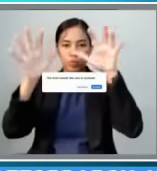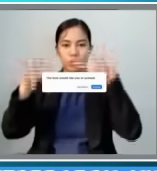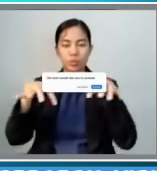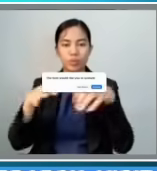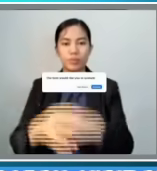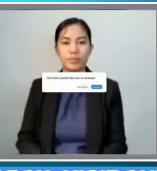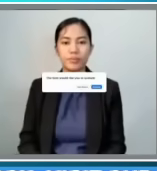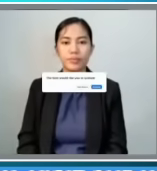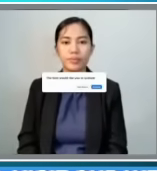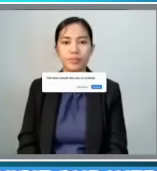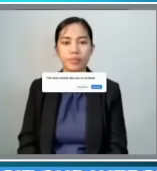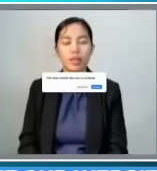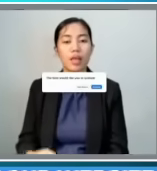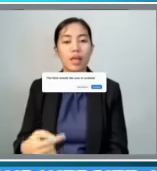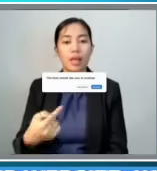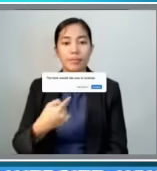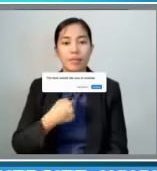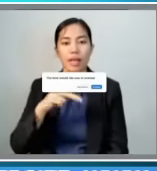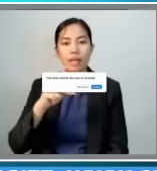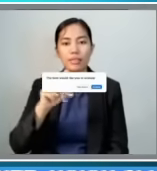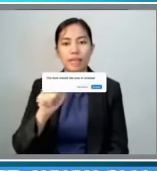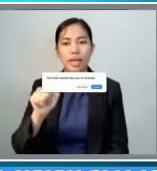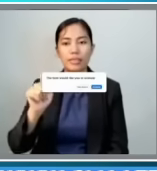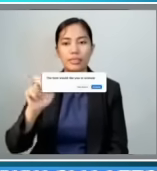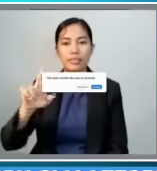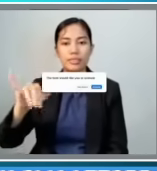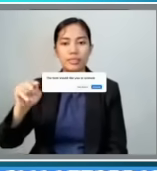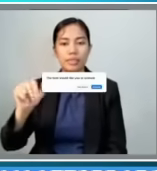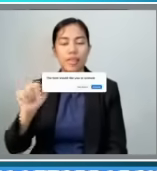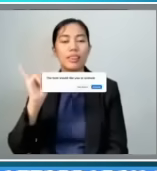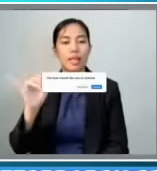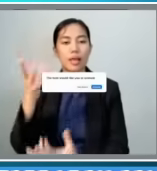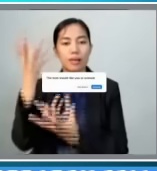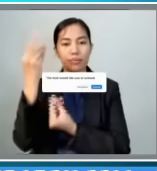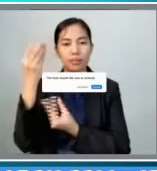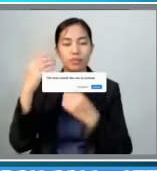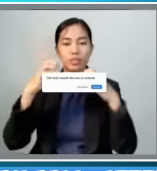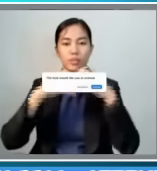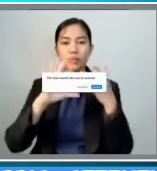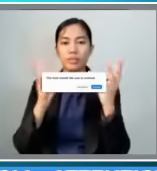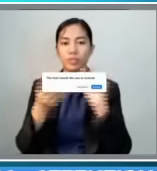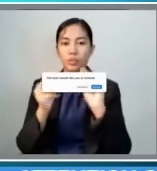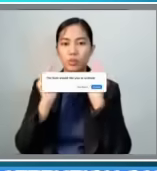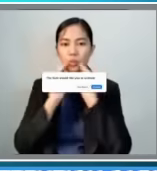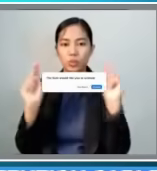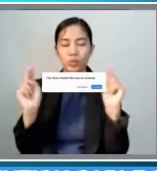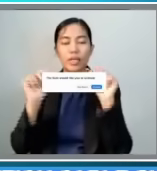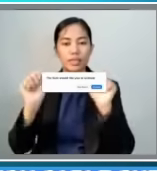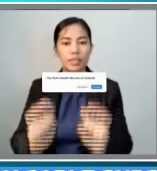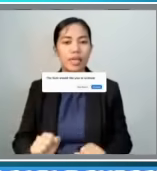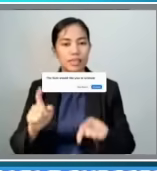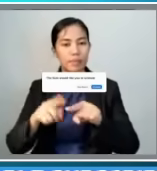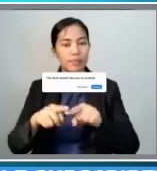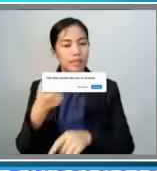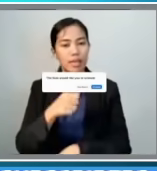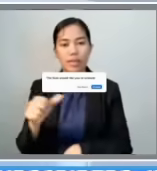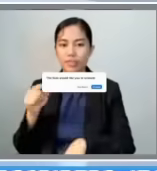Ako po si Katrina Son. Iyan ang latest mula sa GMA Integrated News Weather Center. Maasahan anuman ang panahon.